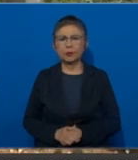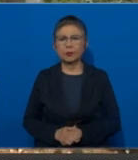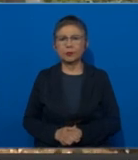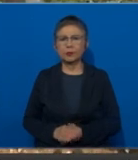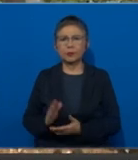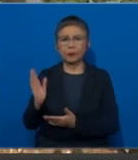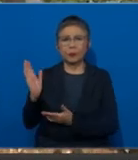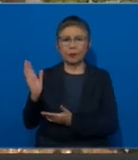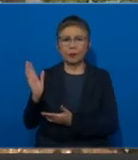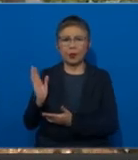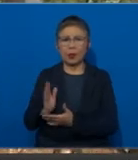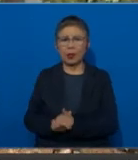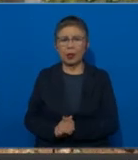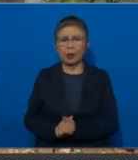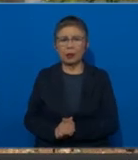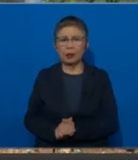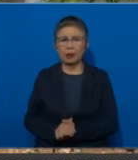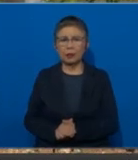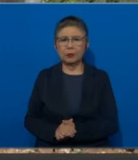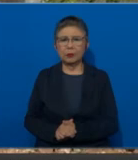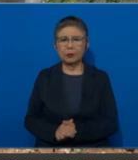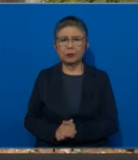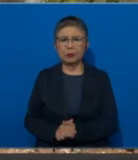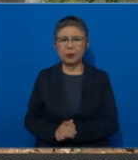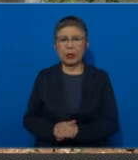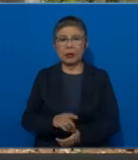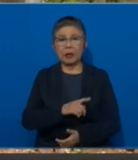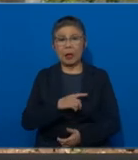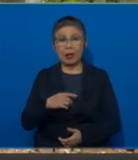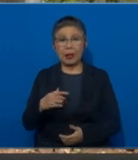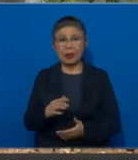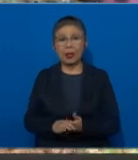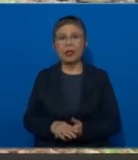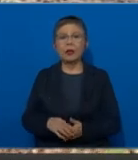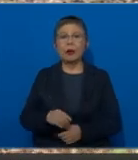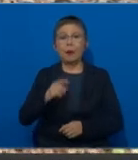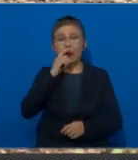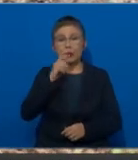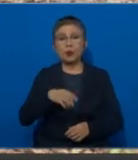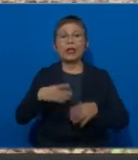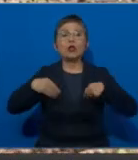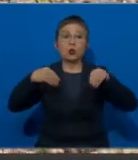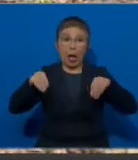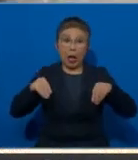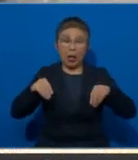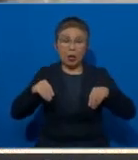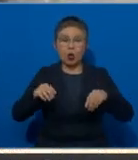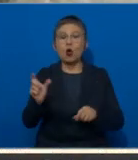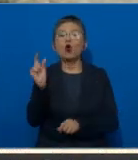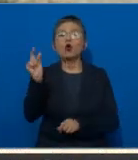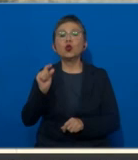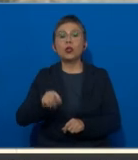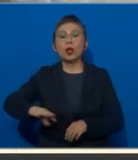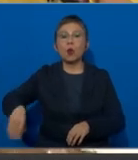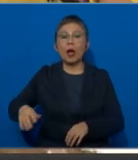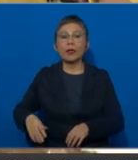Nawi sempat tidak bisa menerima kenyataan ini. Karena selama ini Nawi hanya berjualan, sementara segala keperluan keluarga diurus